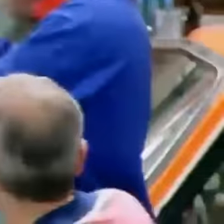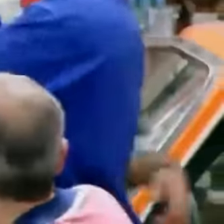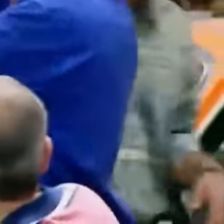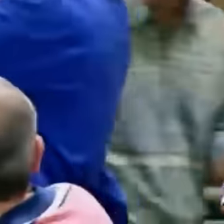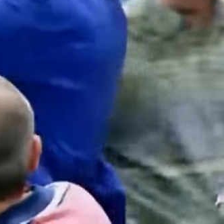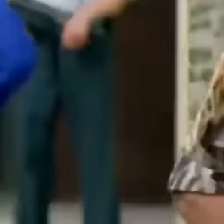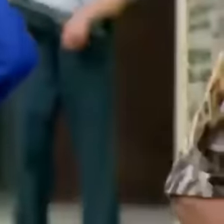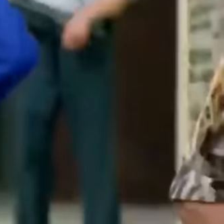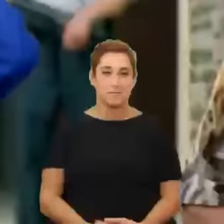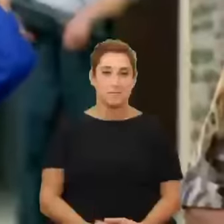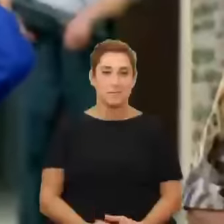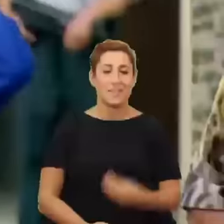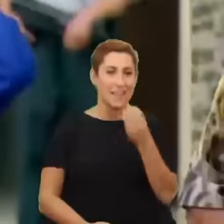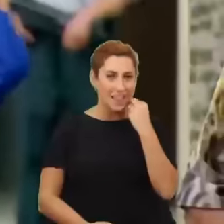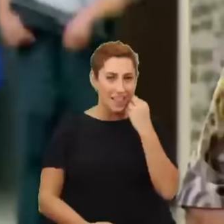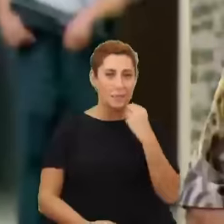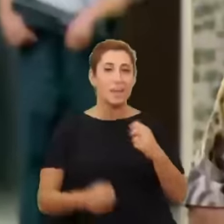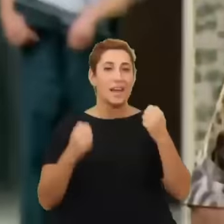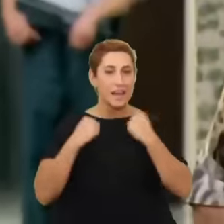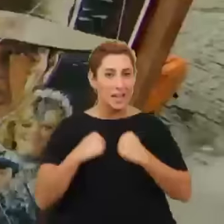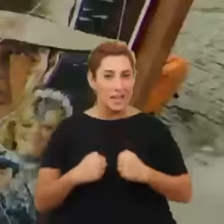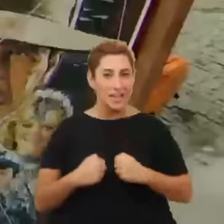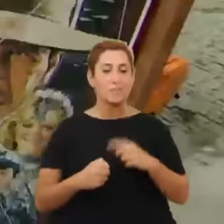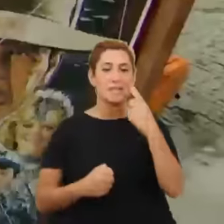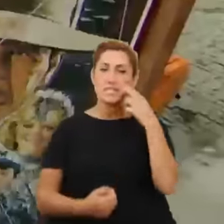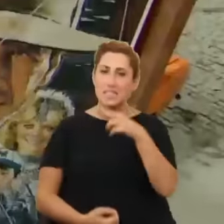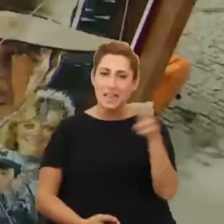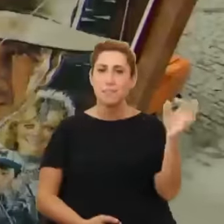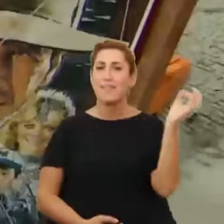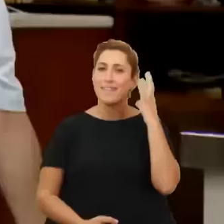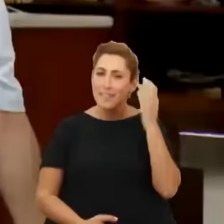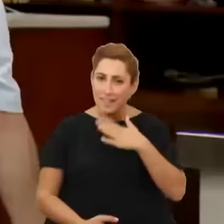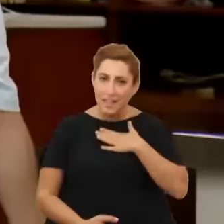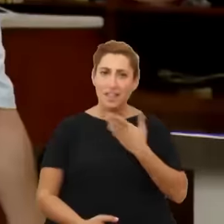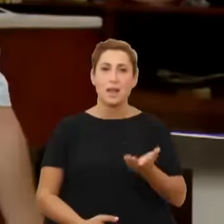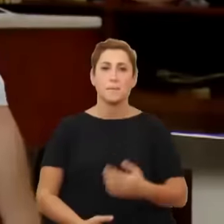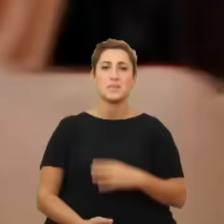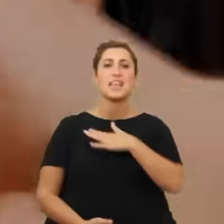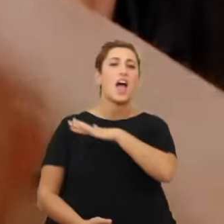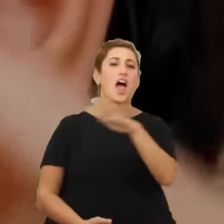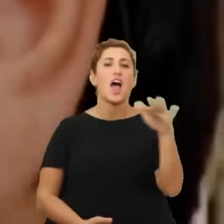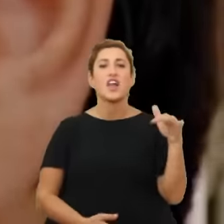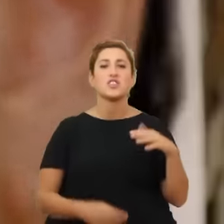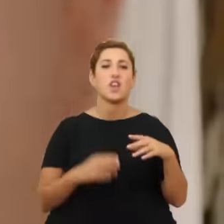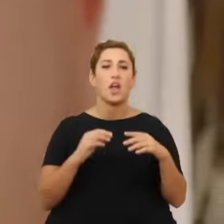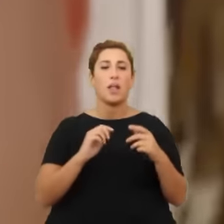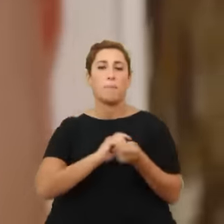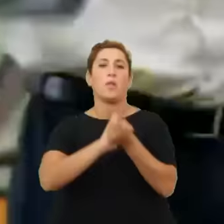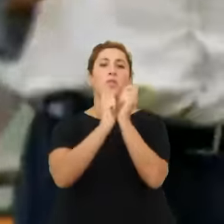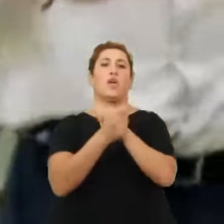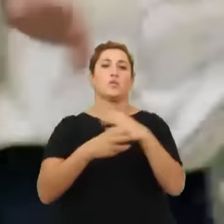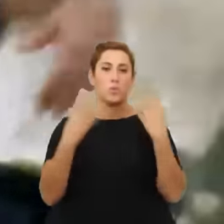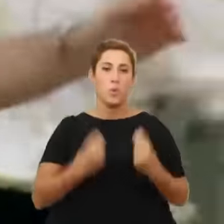yapıyor. Yediklerimiz, giydiklerimiz, izlediklerimiz, dinlediklerimiz her şey tepeden tırnağa